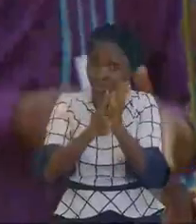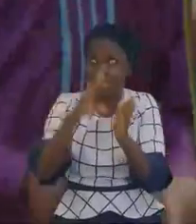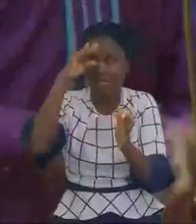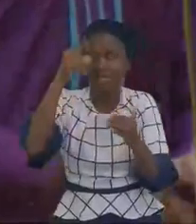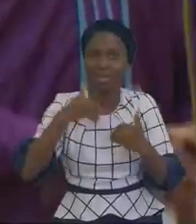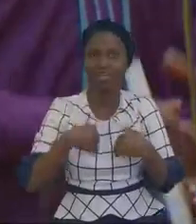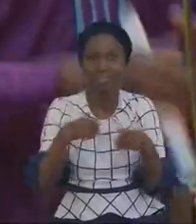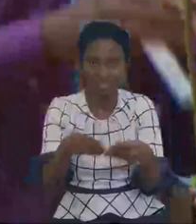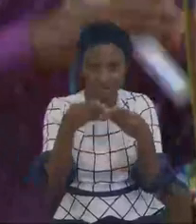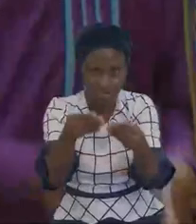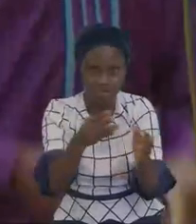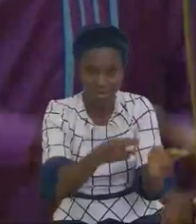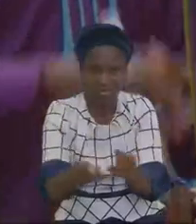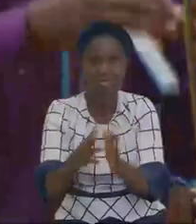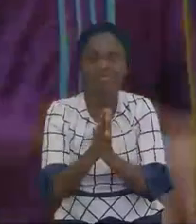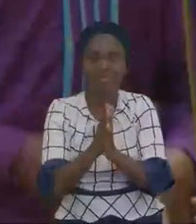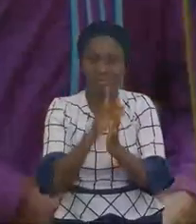Il ne peut faillir.